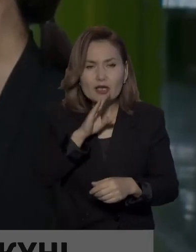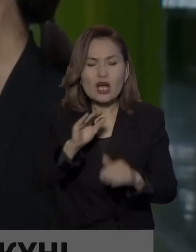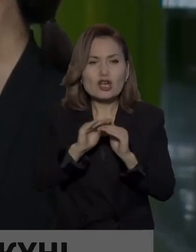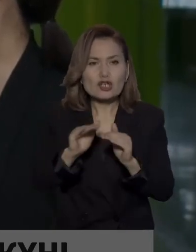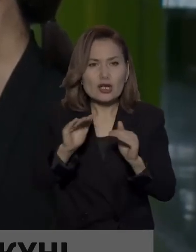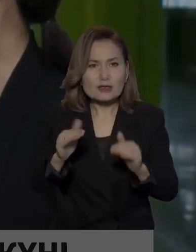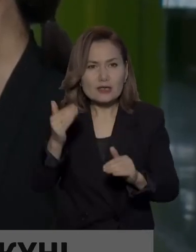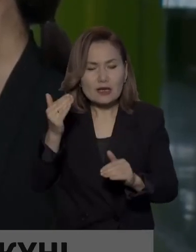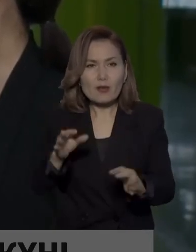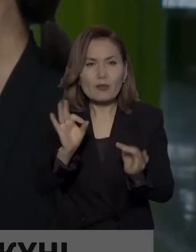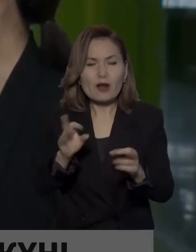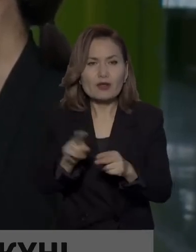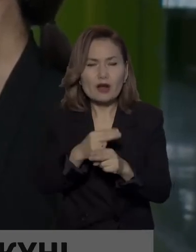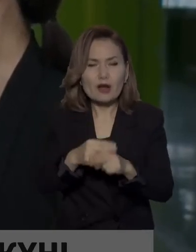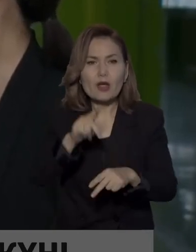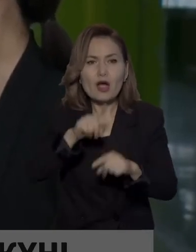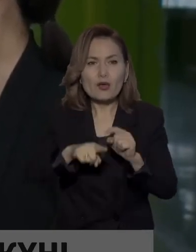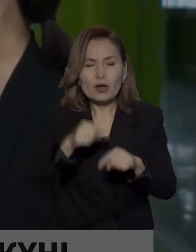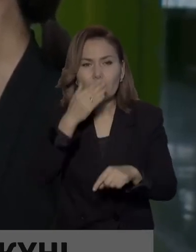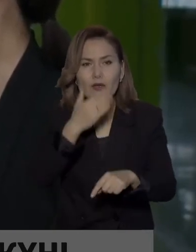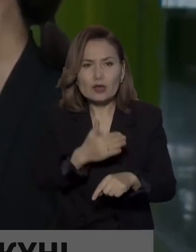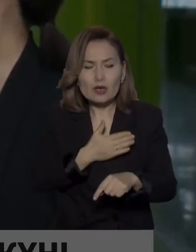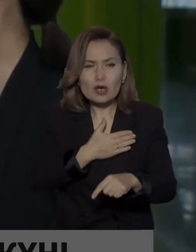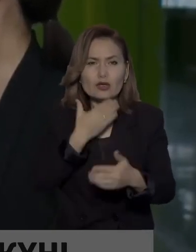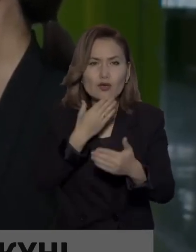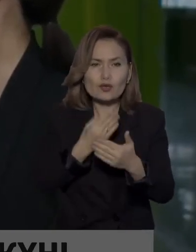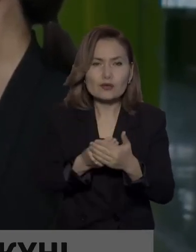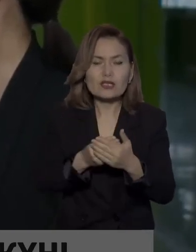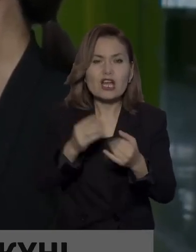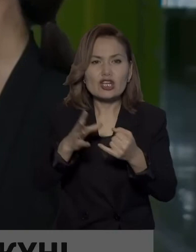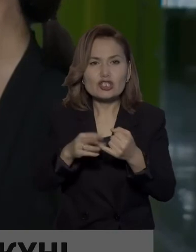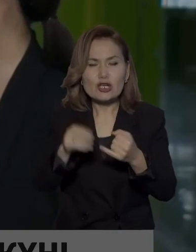санасына мемлекетті сүюге, отанды сүюге, елін жерін